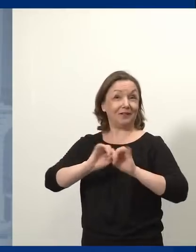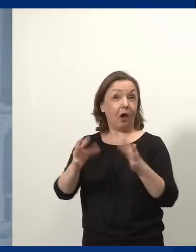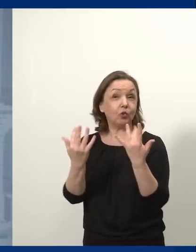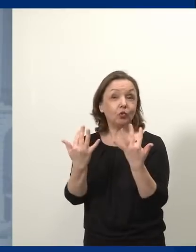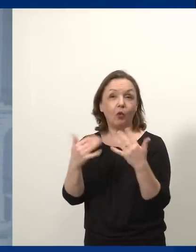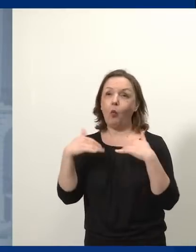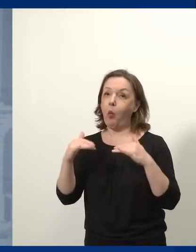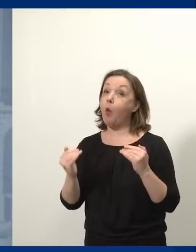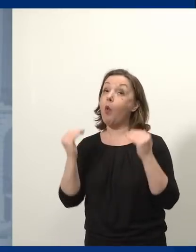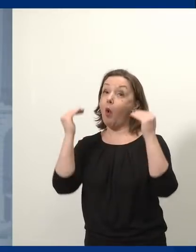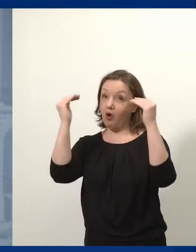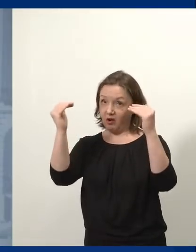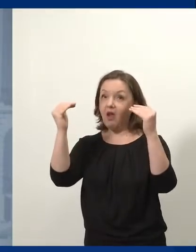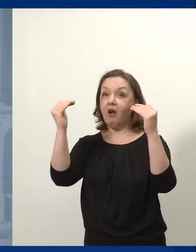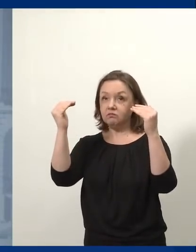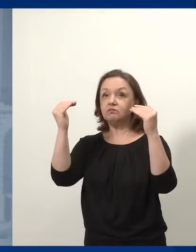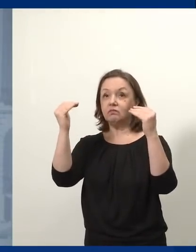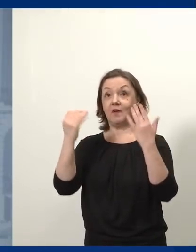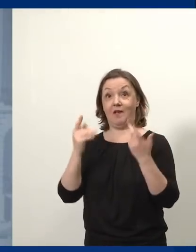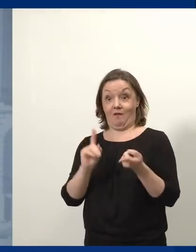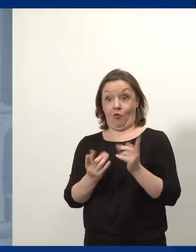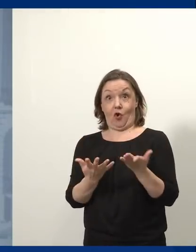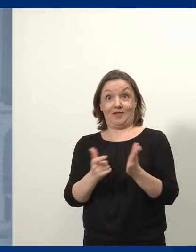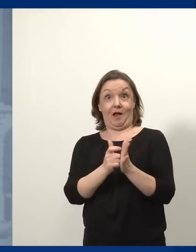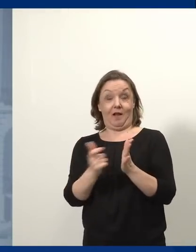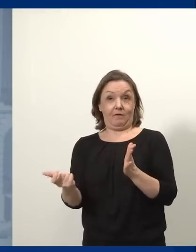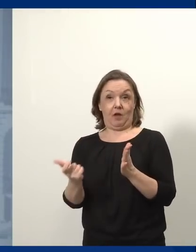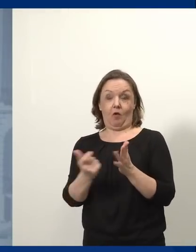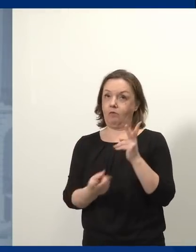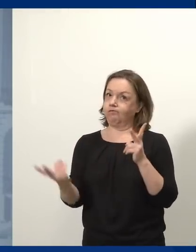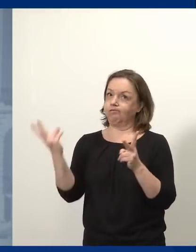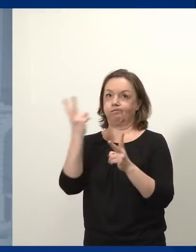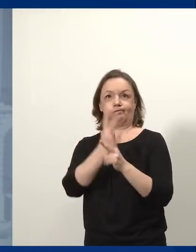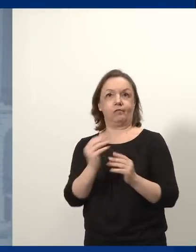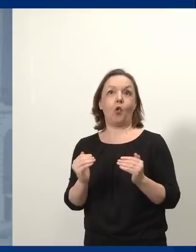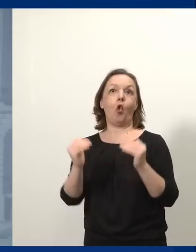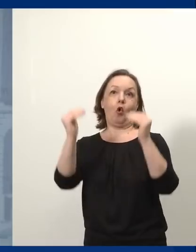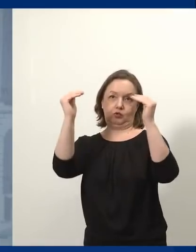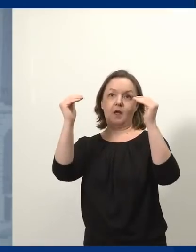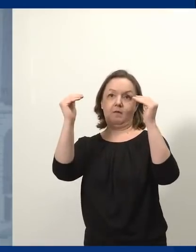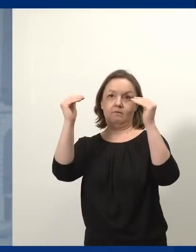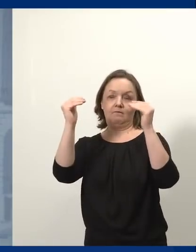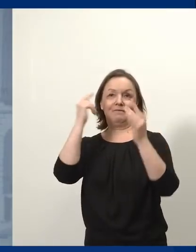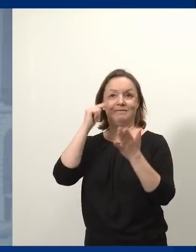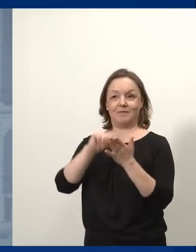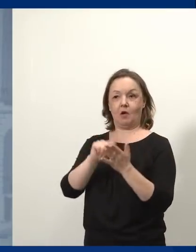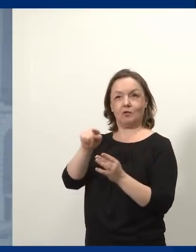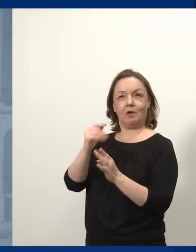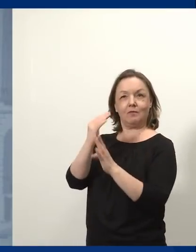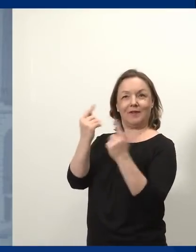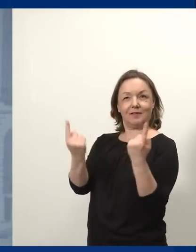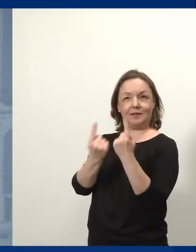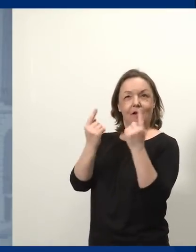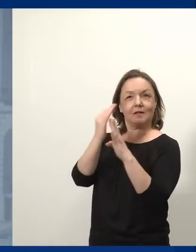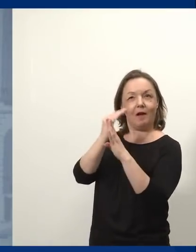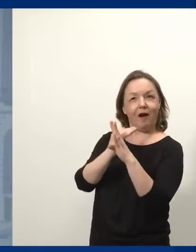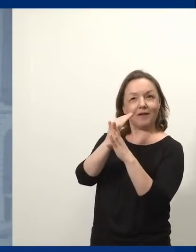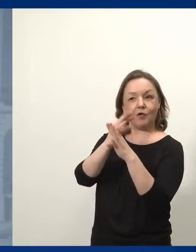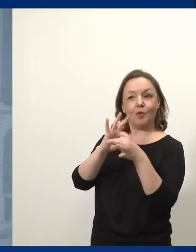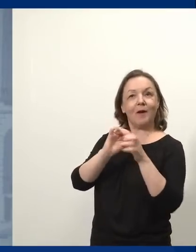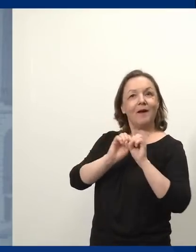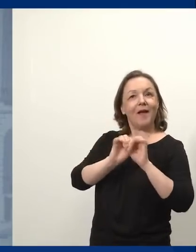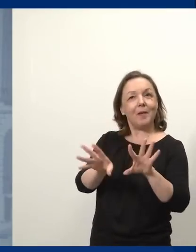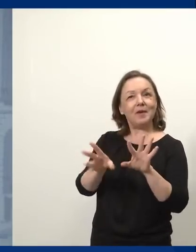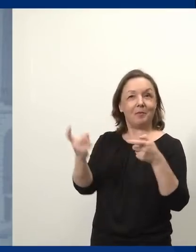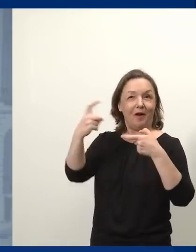hetkellä melko korkealla, ja voi hyvin olla, että tällä viikolla ne nousevat entisestään. Eli toisaaltaan tähän arviointiin vaikuttavat epidemiaan